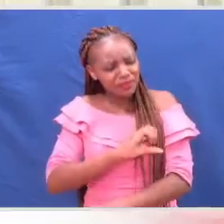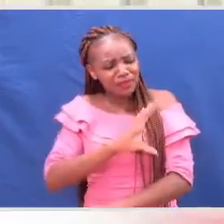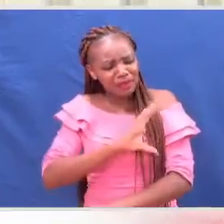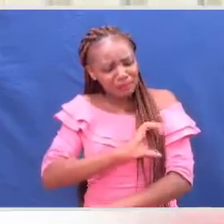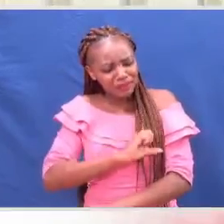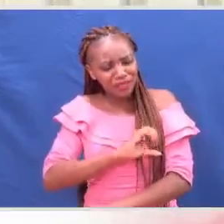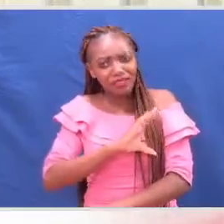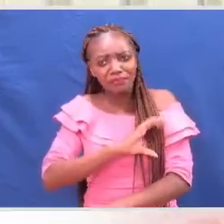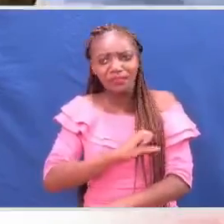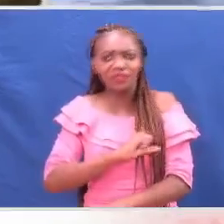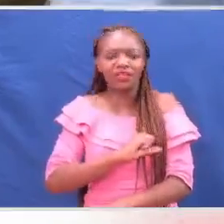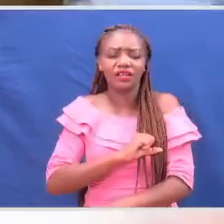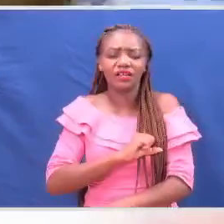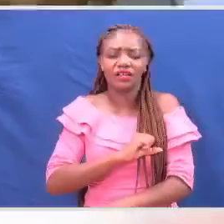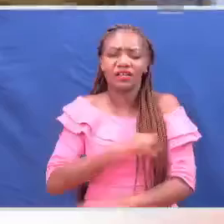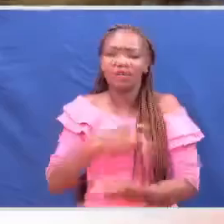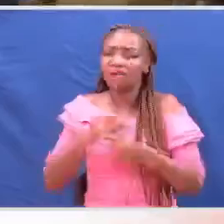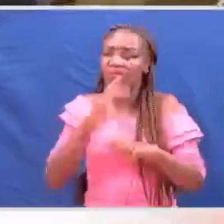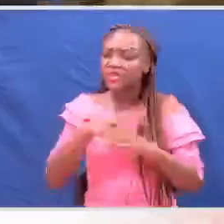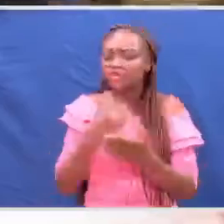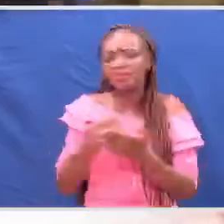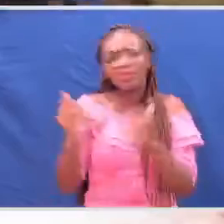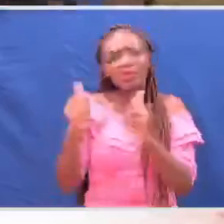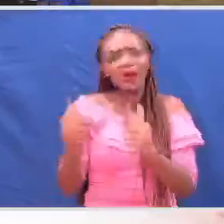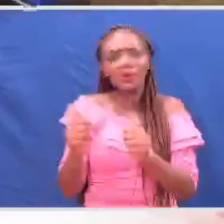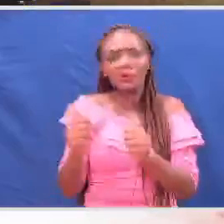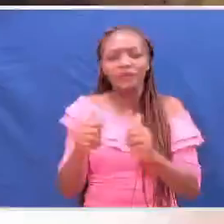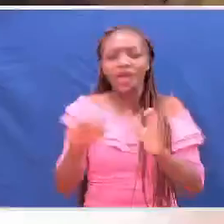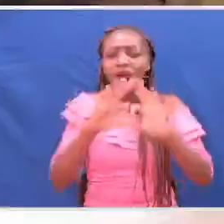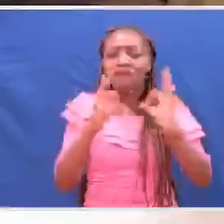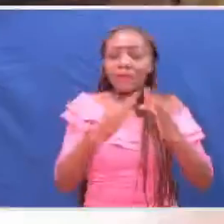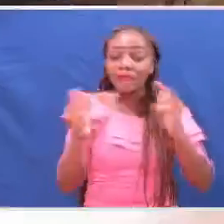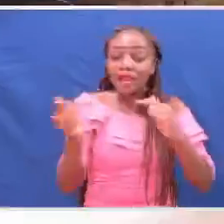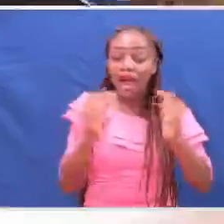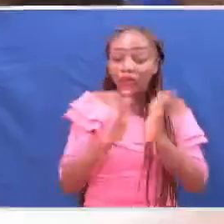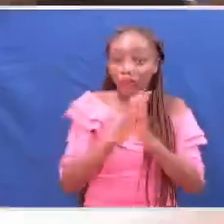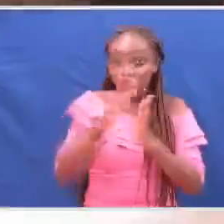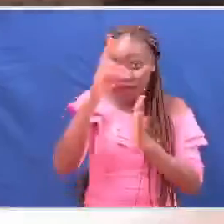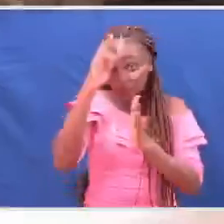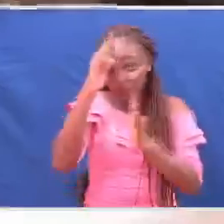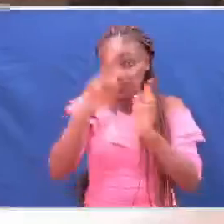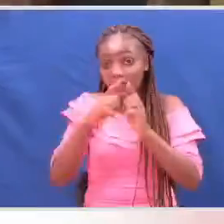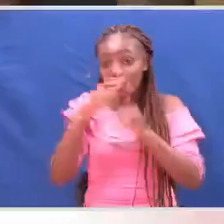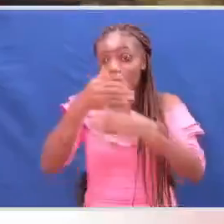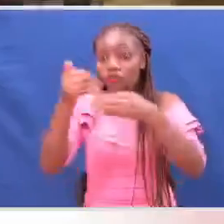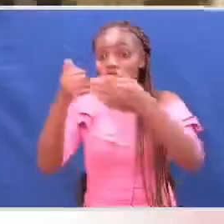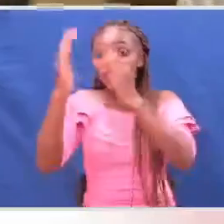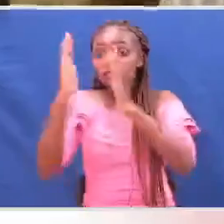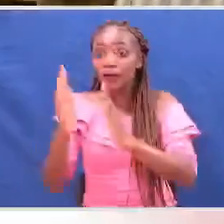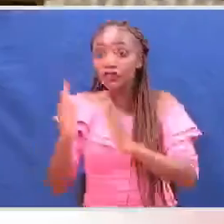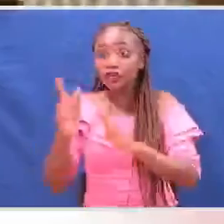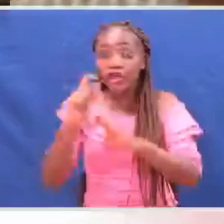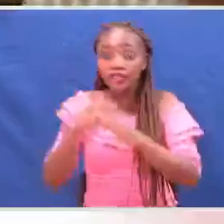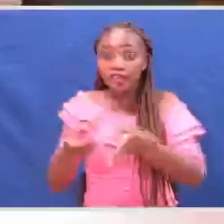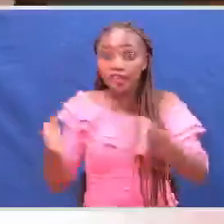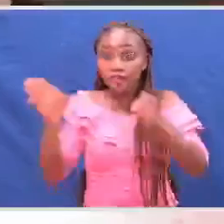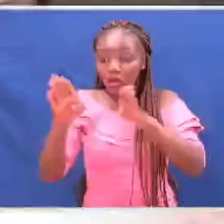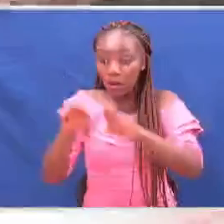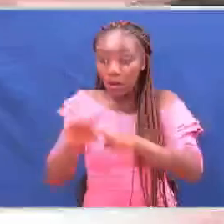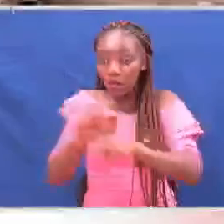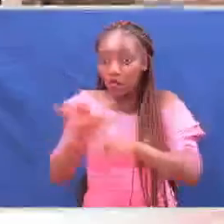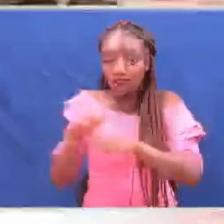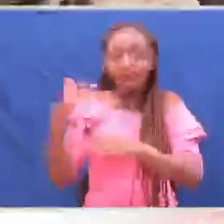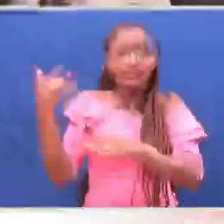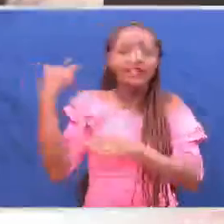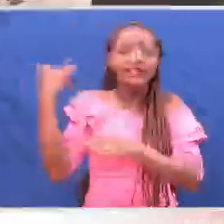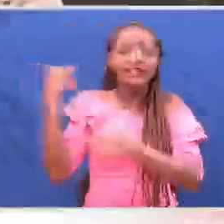tukavumilia mpaka dakika ya mwisho. Familia hii ilikabiliana na maafisa wa polisi na mwanakandarasi anayejenga kituo hiki walipofunga lango la kituo hiki hapo